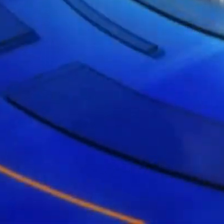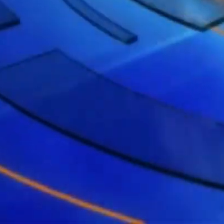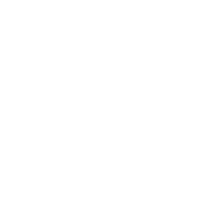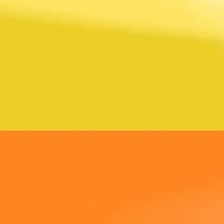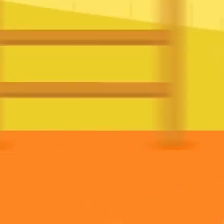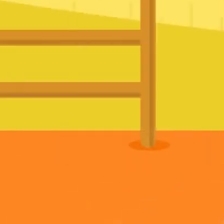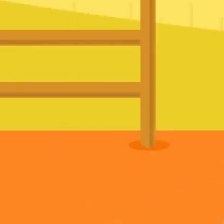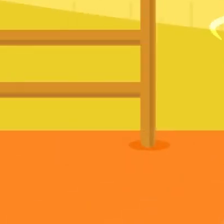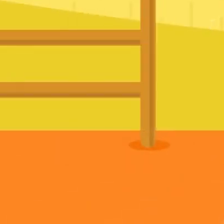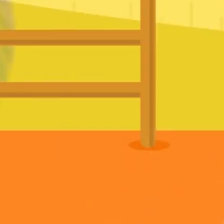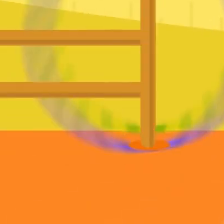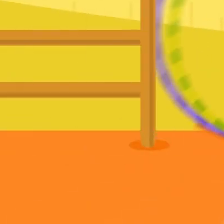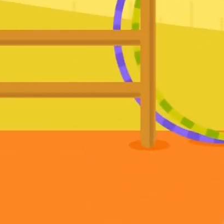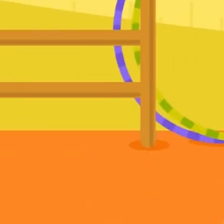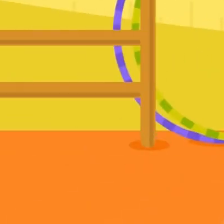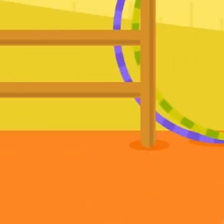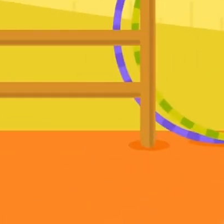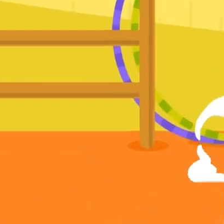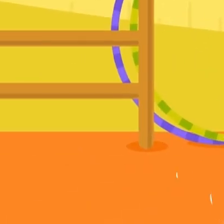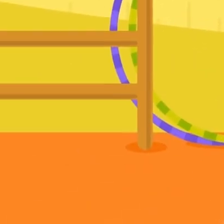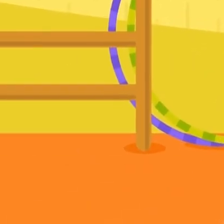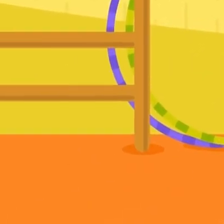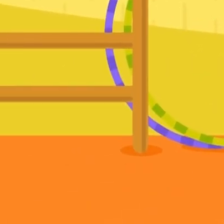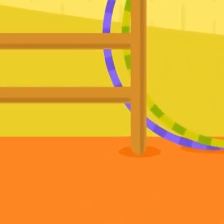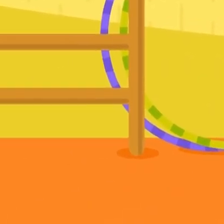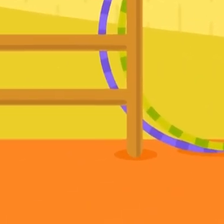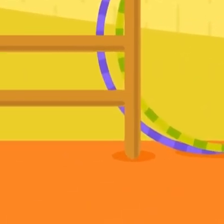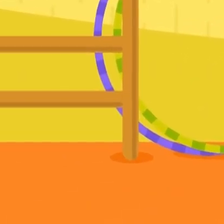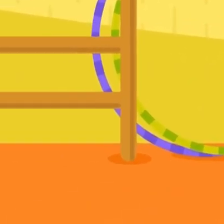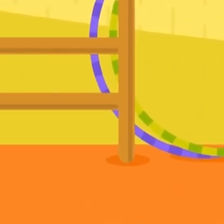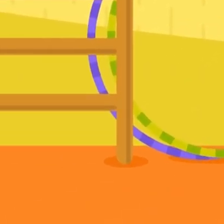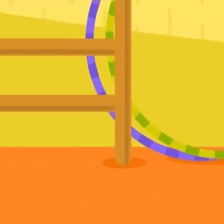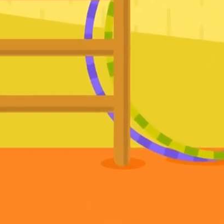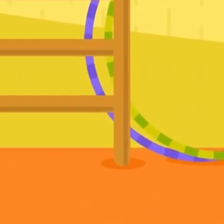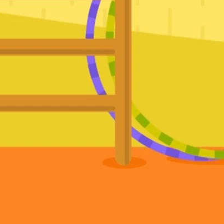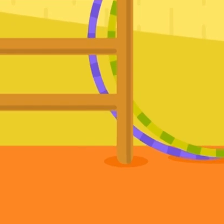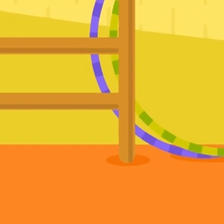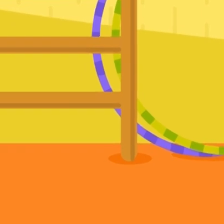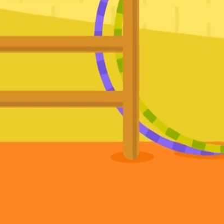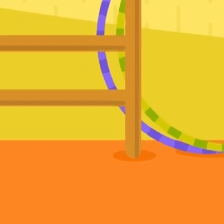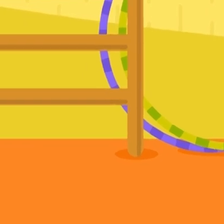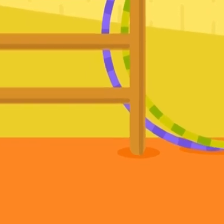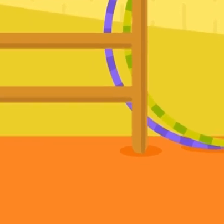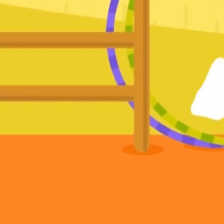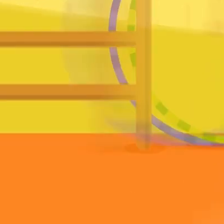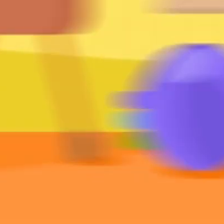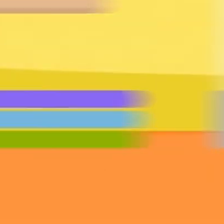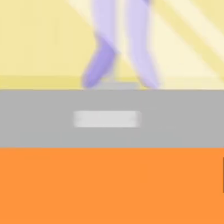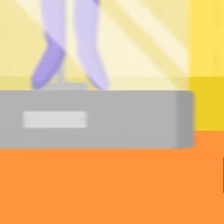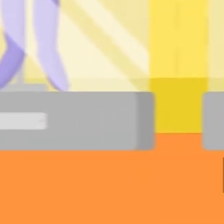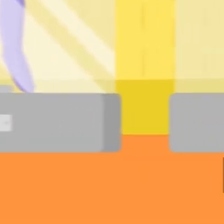Բարեկամս, քեզ շատ կարևոր բան ունեմ